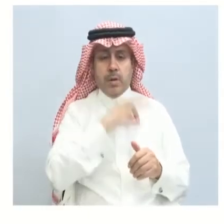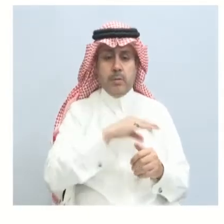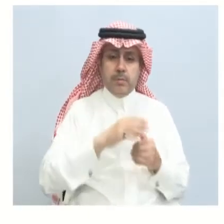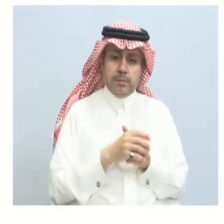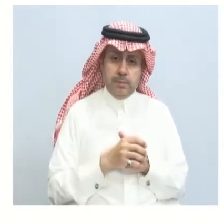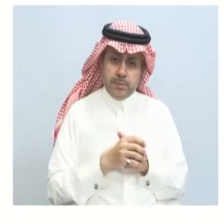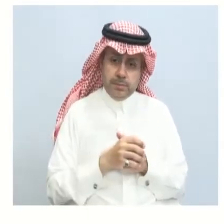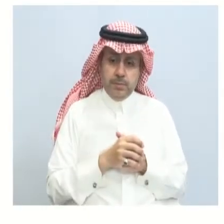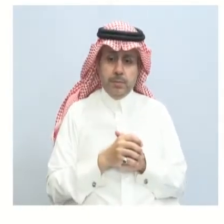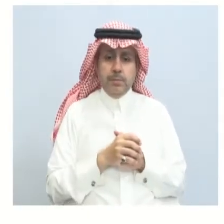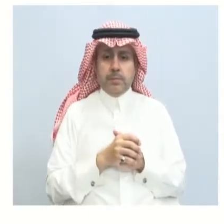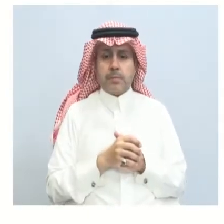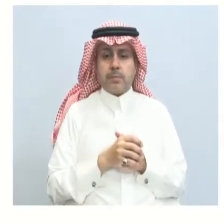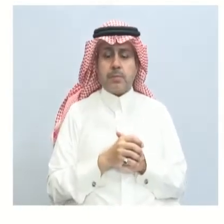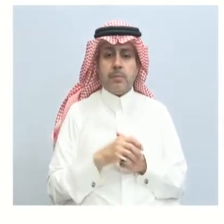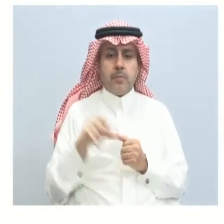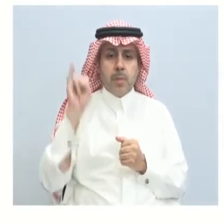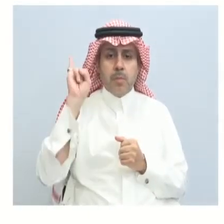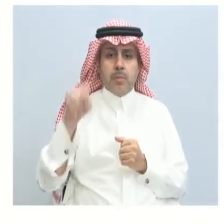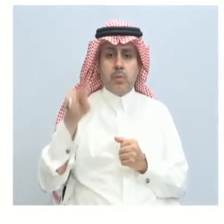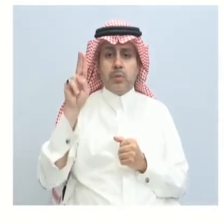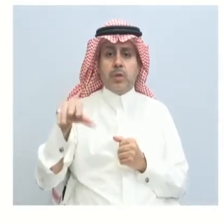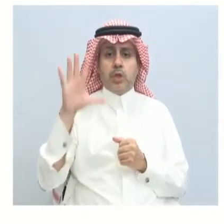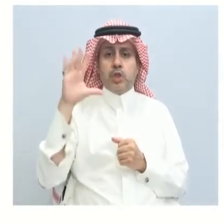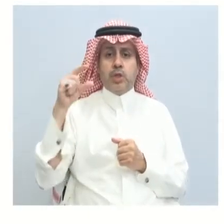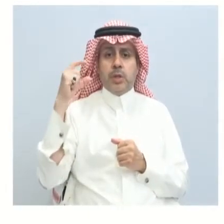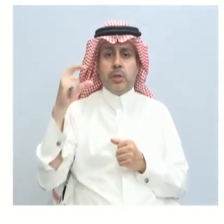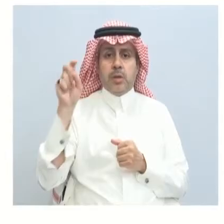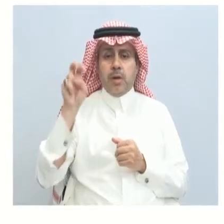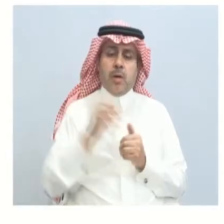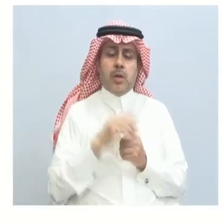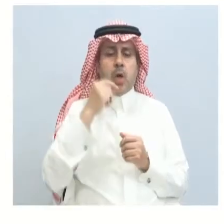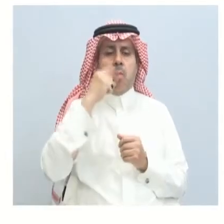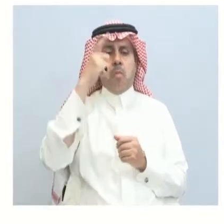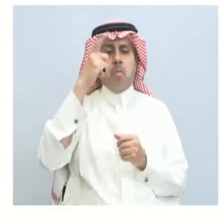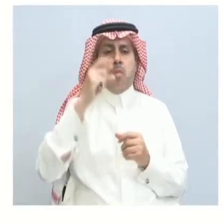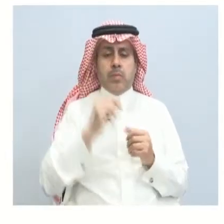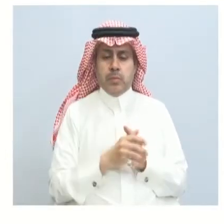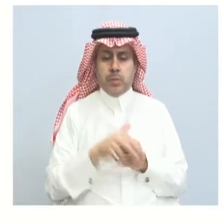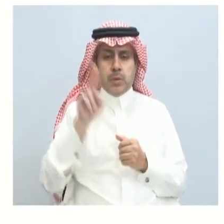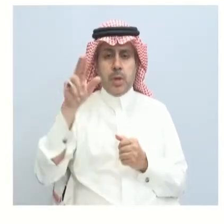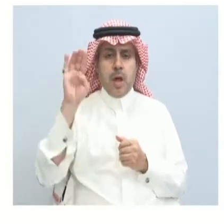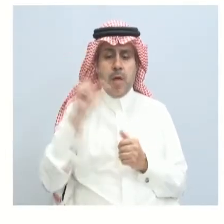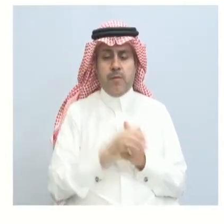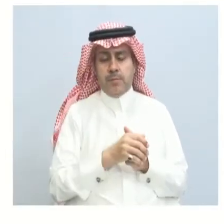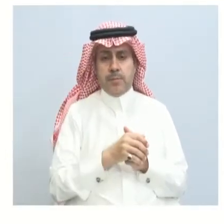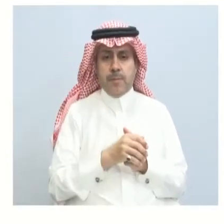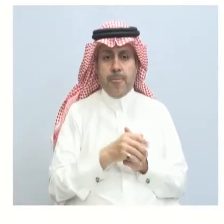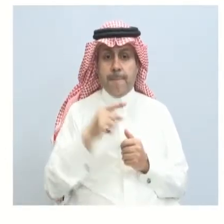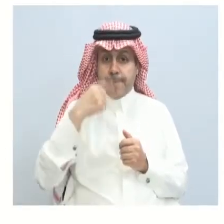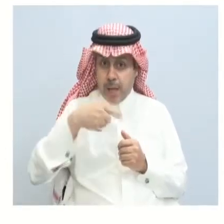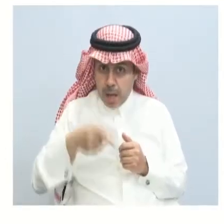فائده كذلك المتشدق الذي يتكلم بملء فيه تكلفا كذلك المتفيهق الذي